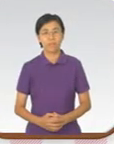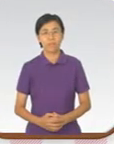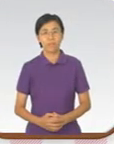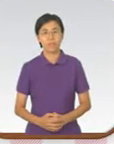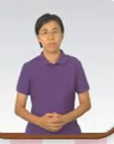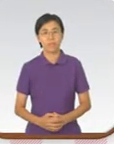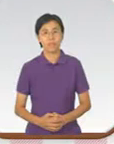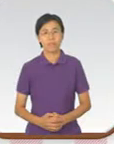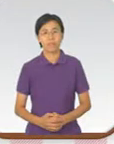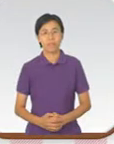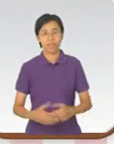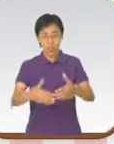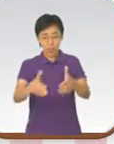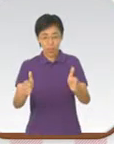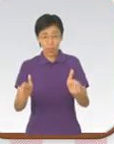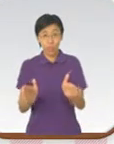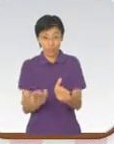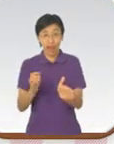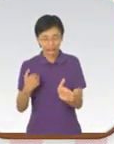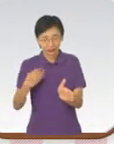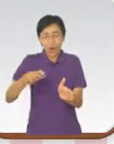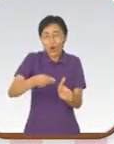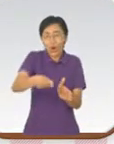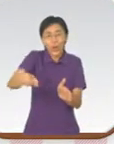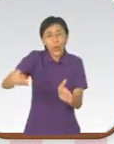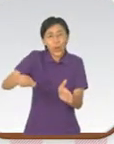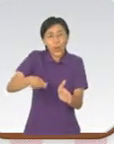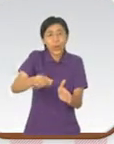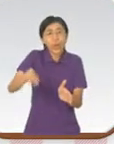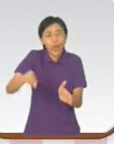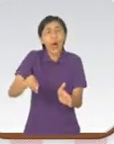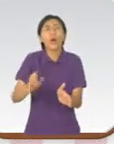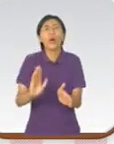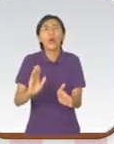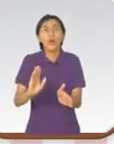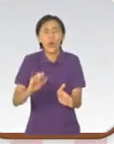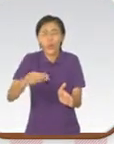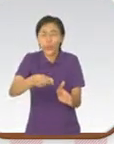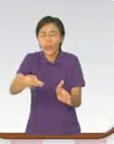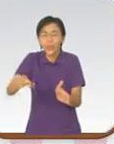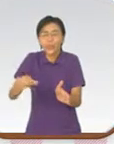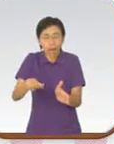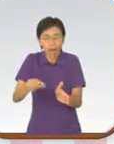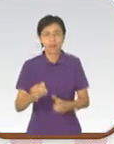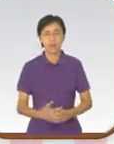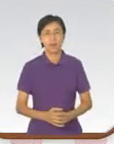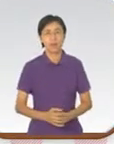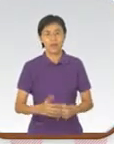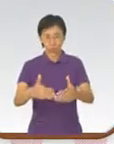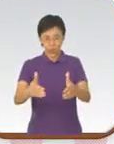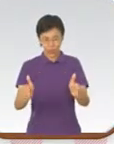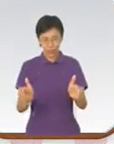เดี๋ยวข้างหน้าก็จะเป็นแบบโรยๆละจะเป็นแบบไม่ต้องระวังมากไม่ต้องเรียงมากแล้วนะคะ สวย